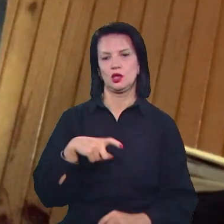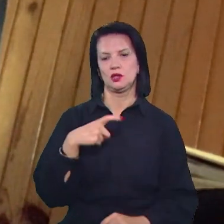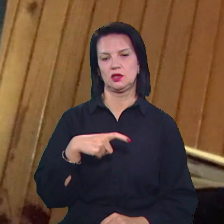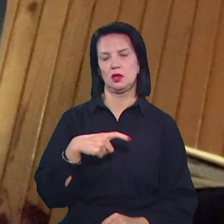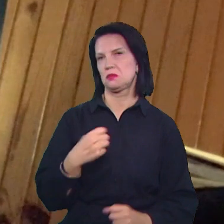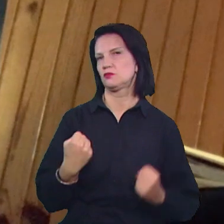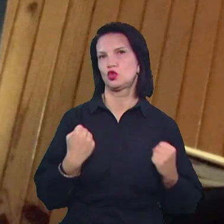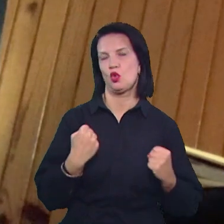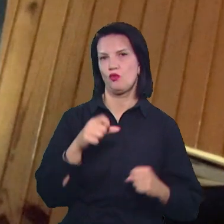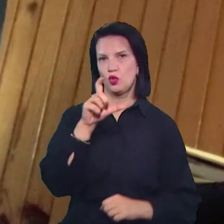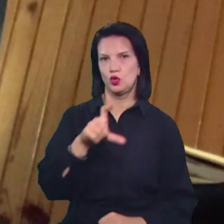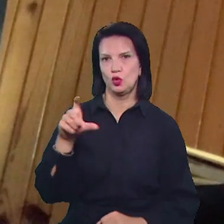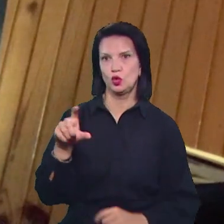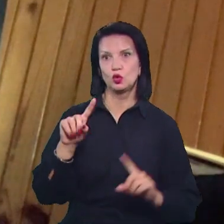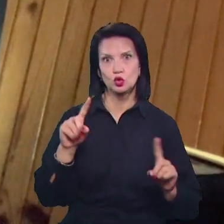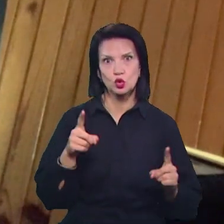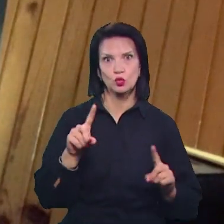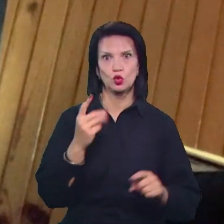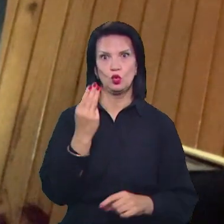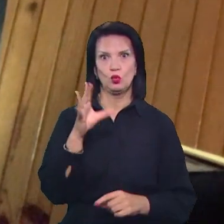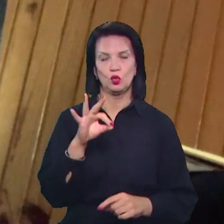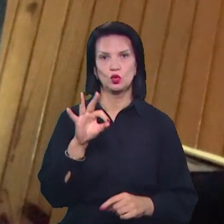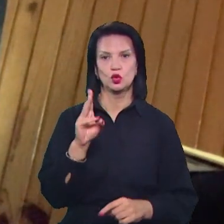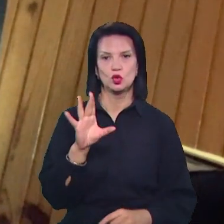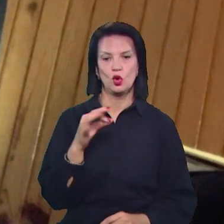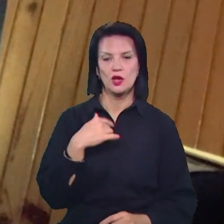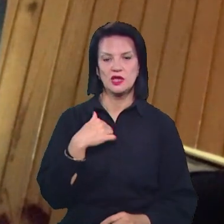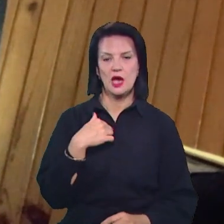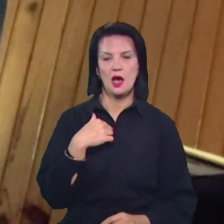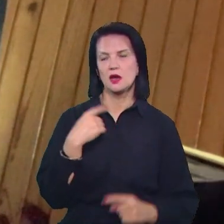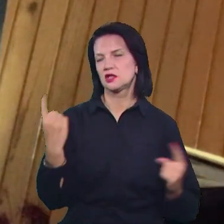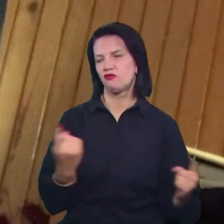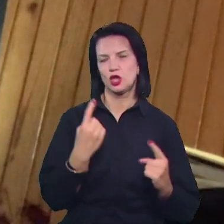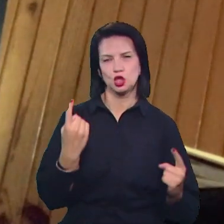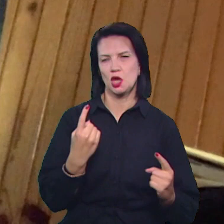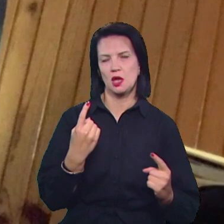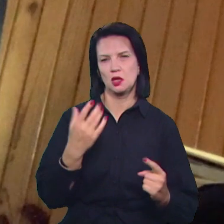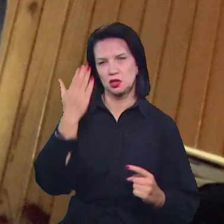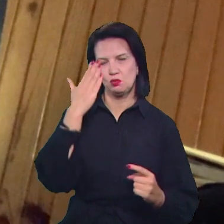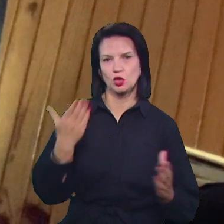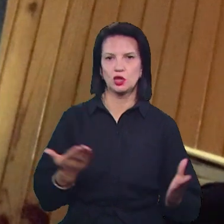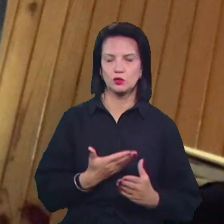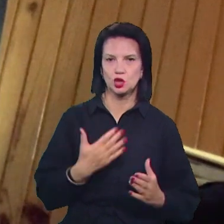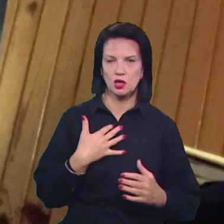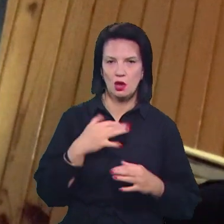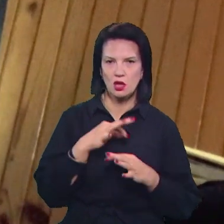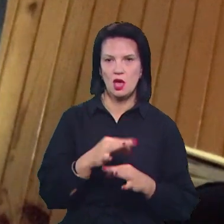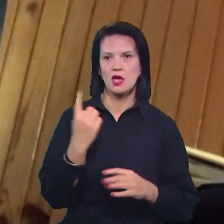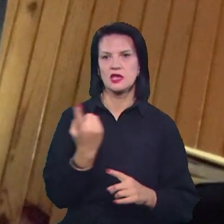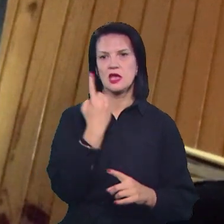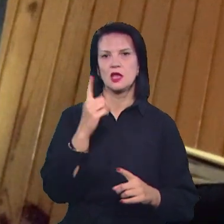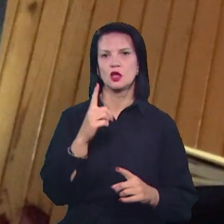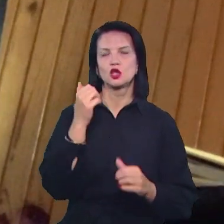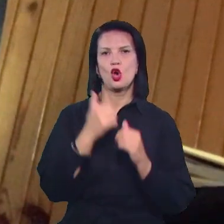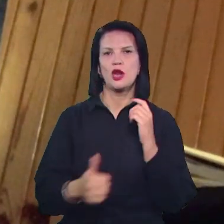здоровою людиною. Чому? Тому що, в принципі, я веду звичайний спосіб життя. Єдине, що в мене є щорічне